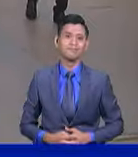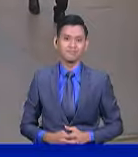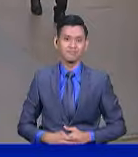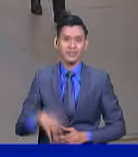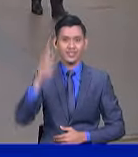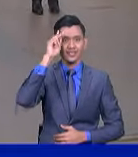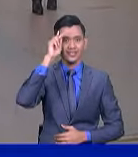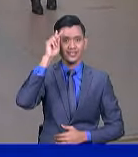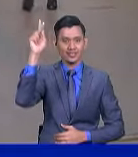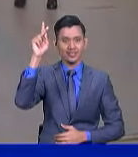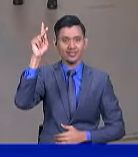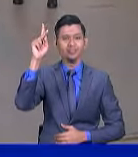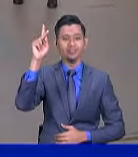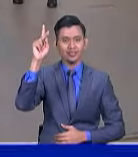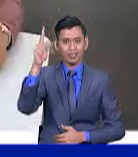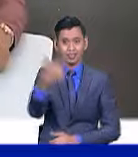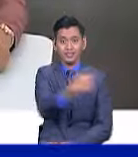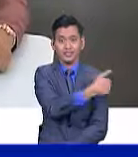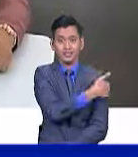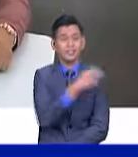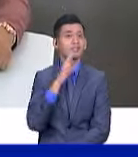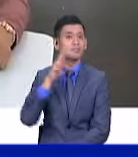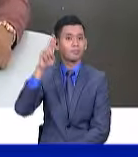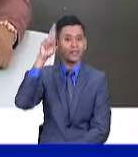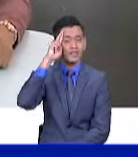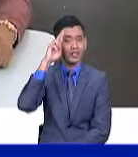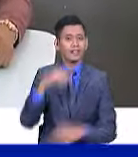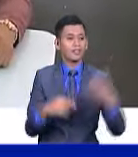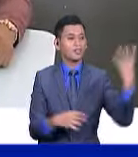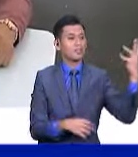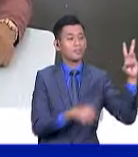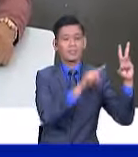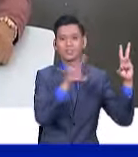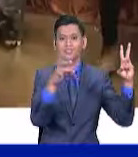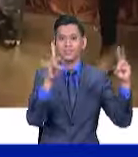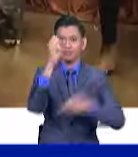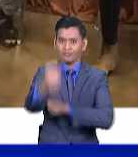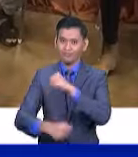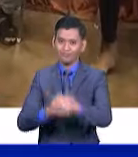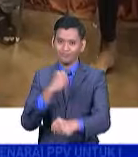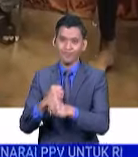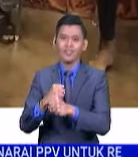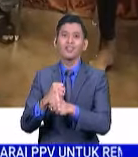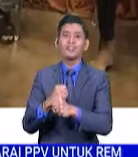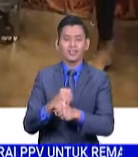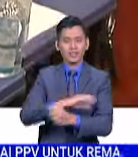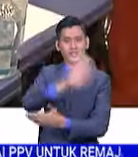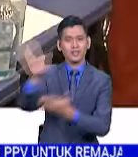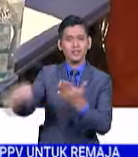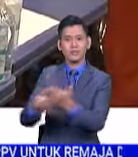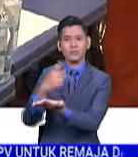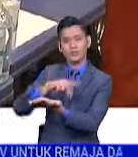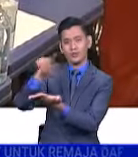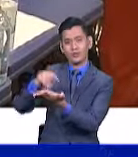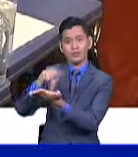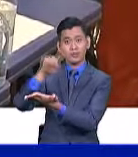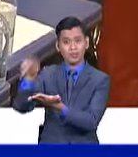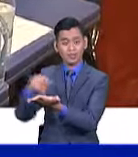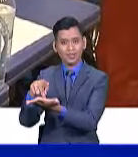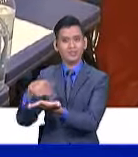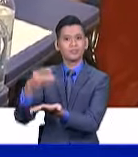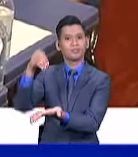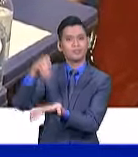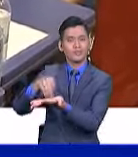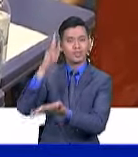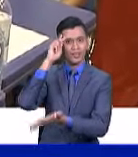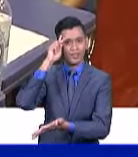Di Kelantan, pemberian vaksin kepada remaja berusia 16 dan 17 tahun berlangsung di semua PPV awam di seluruh jajahan.